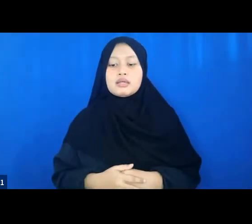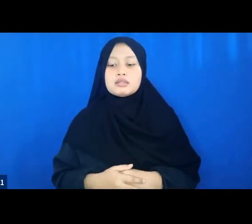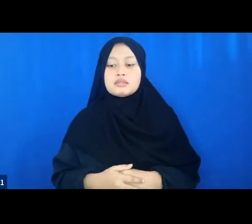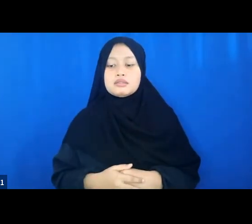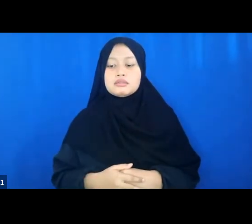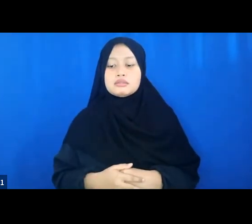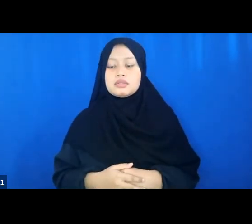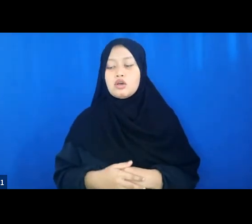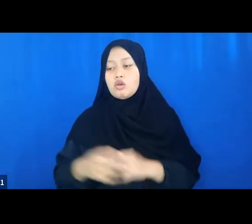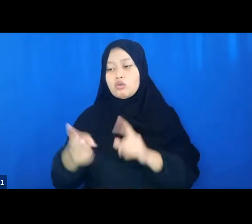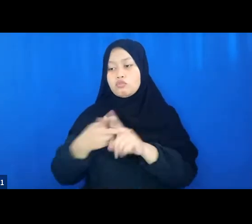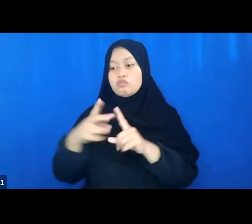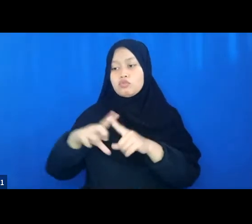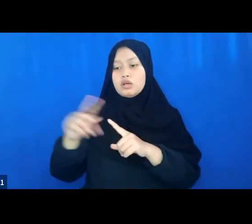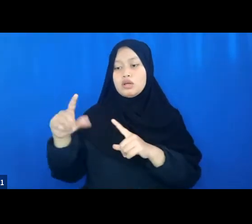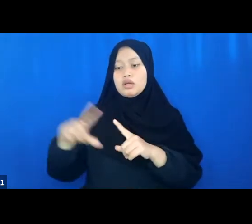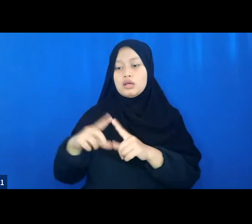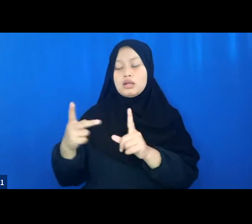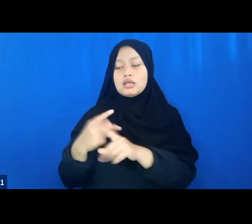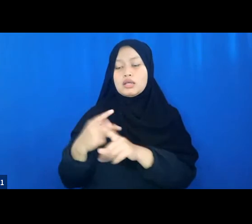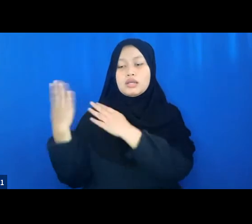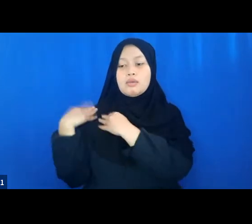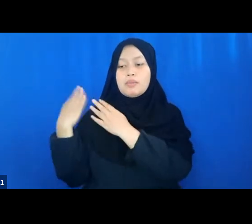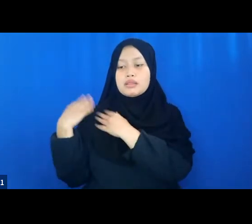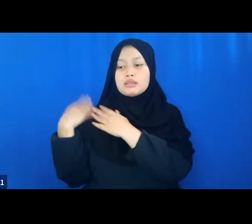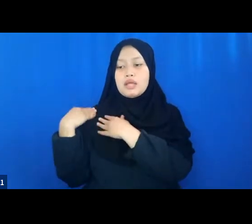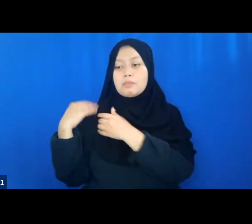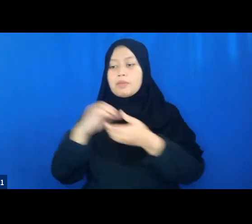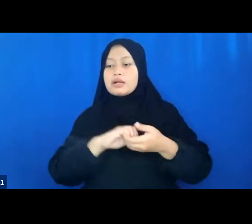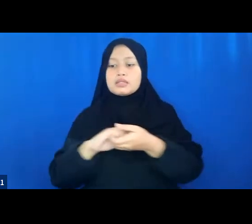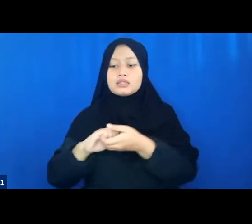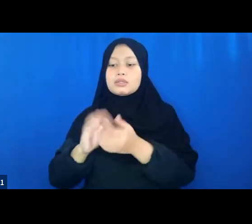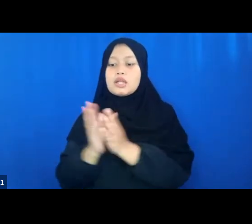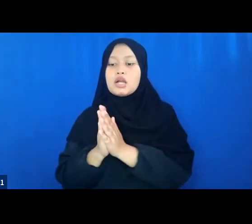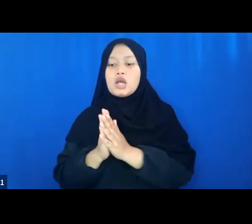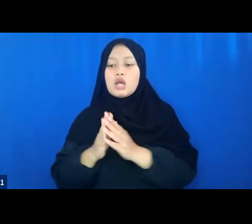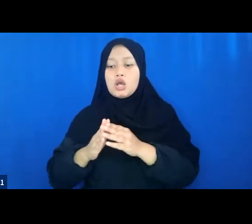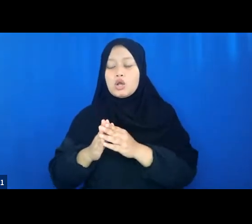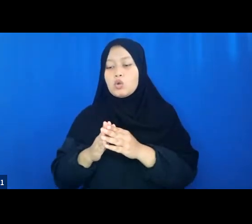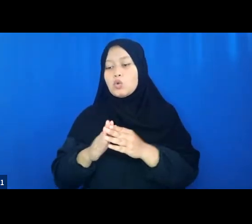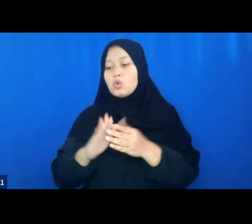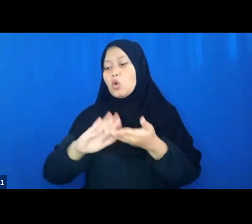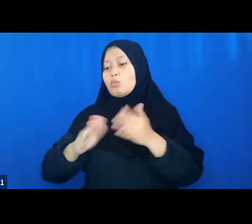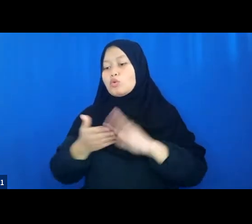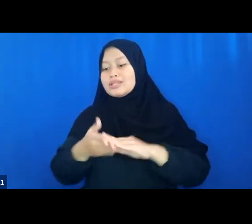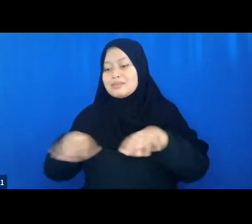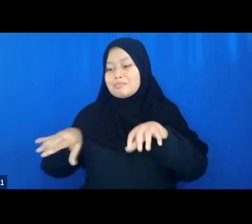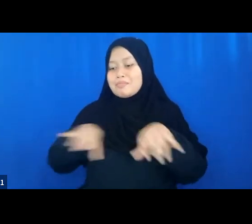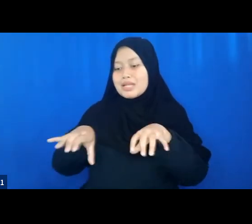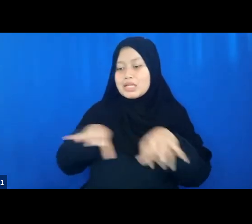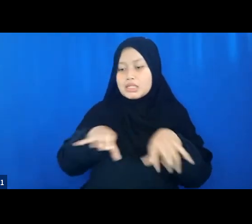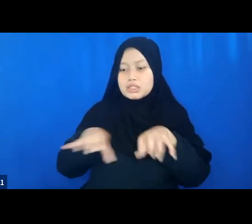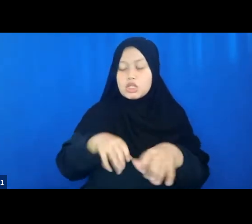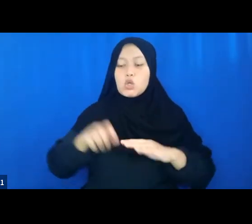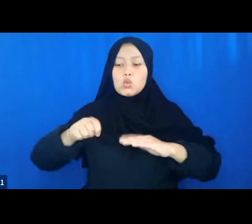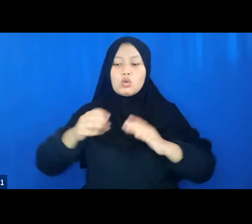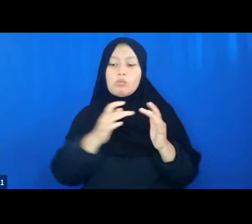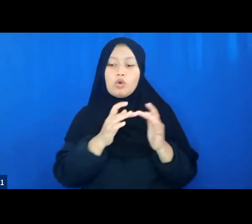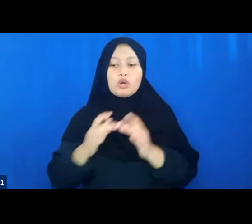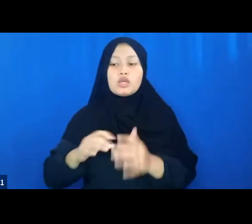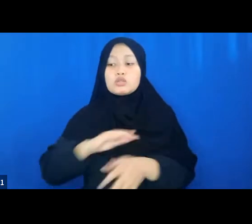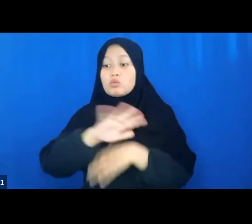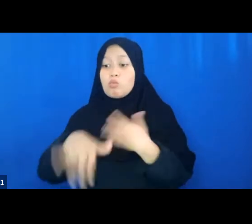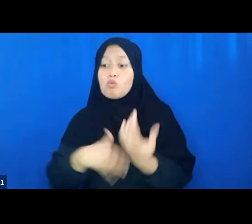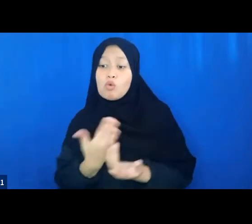Partnership and community Manager dari hukum online serta tentunya eh para pelanggan Setia hukum online dan seluruh